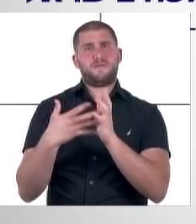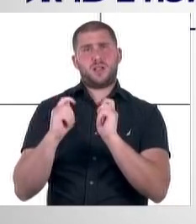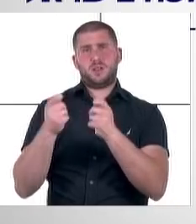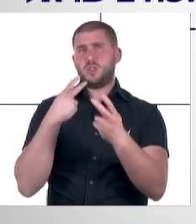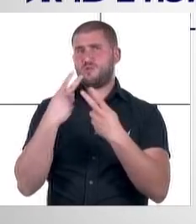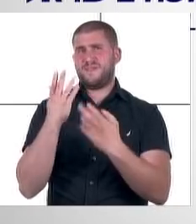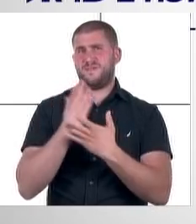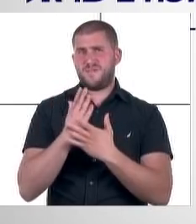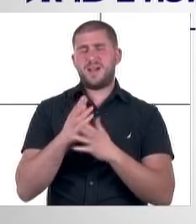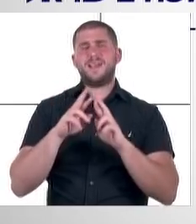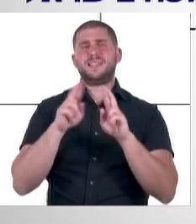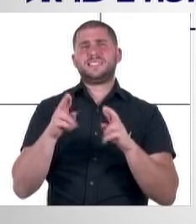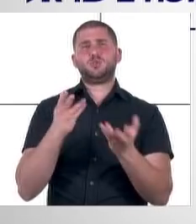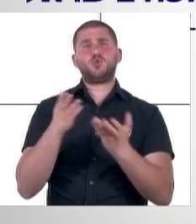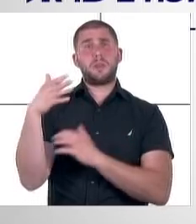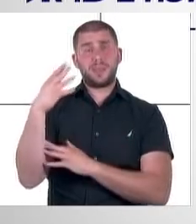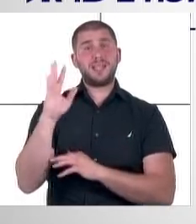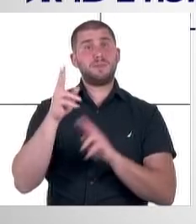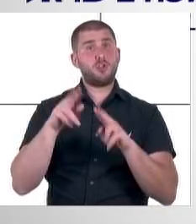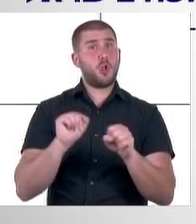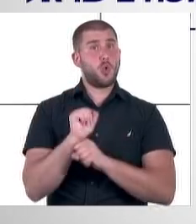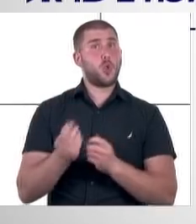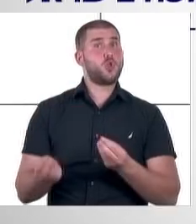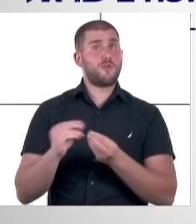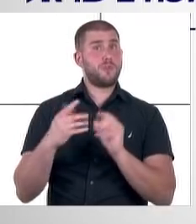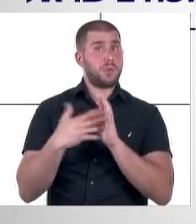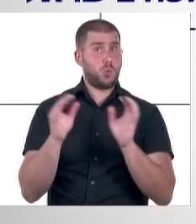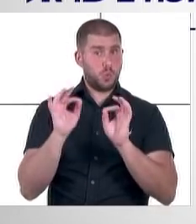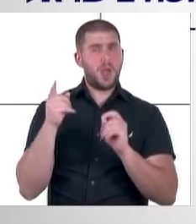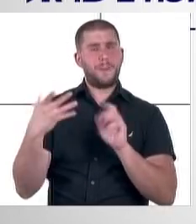ותשובתו לנציבות שירות המדינה. אם קיימות תלונות נוספות או שלא נבדקו, הן תיבדקנה.